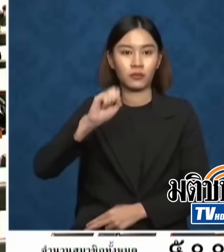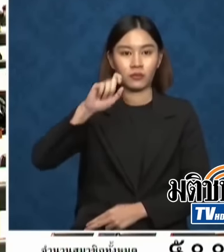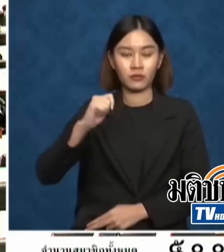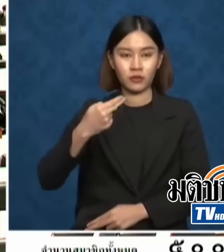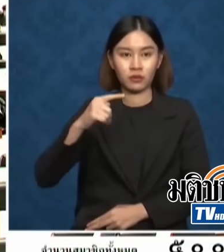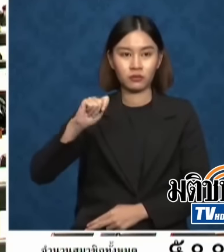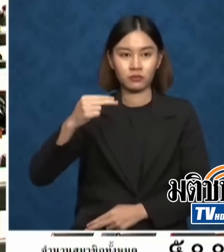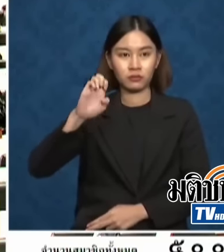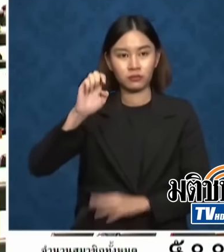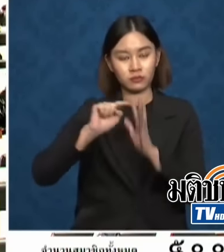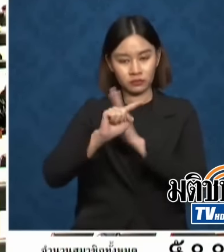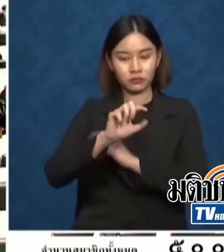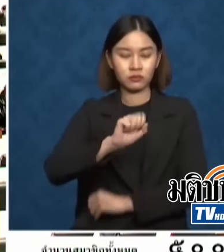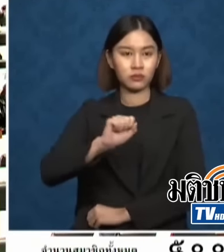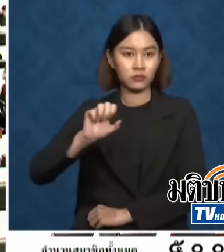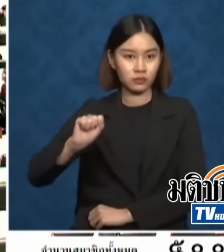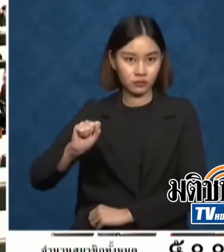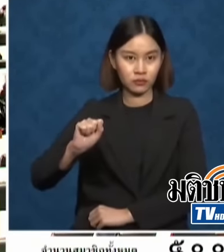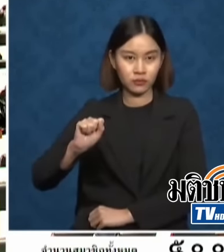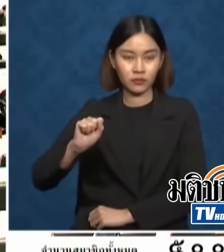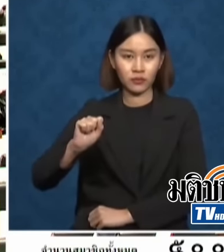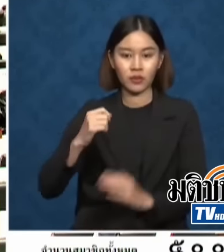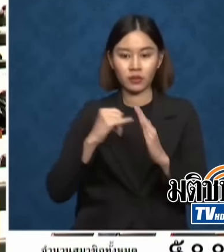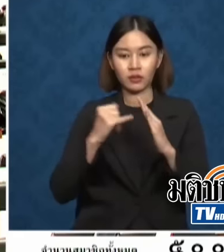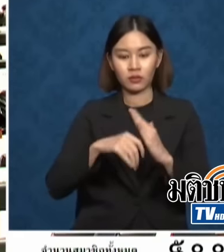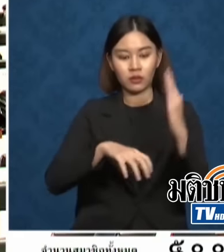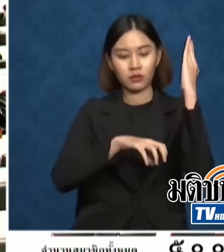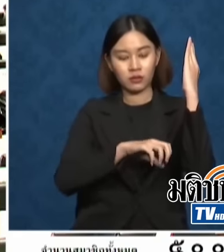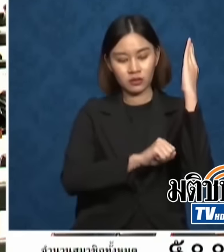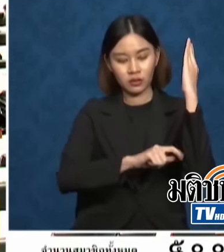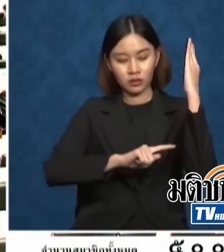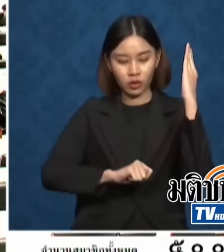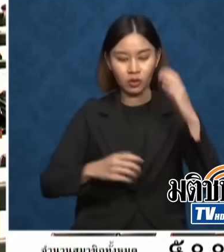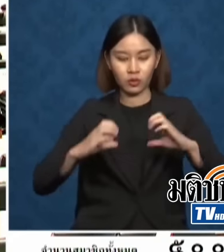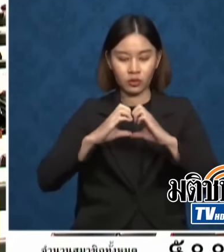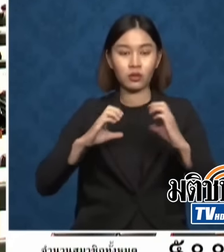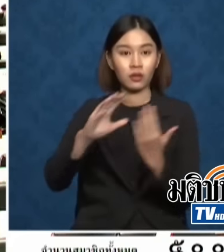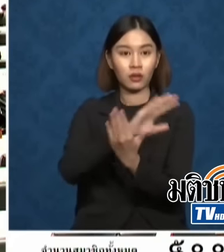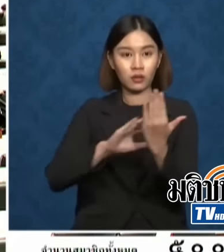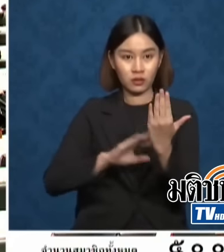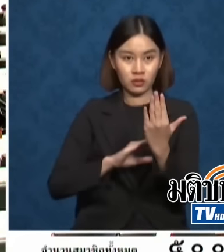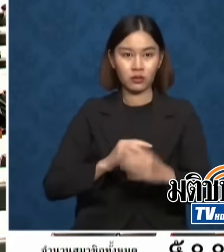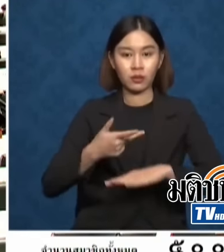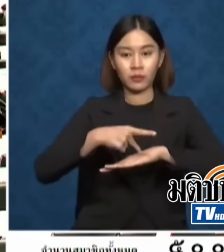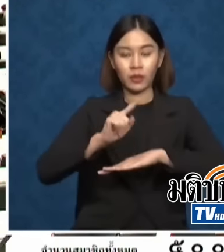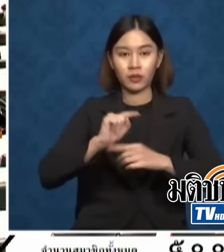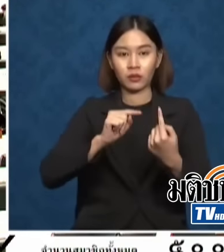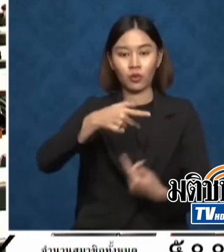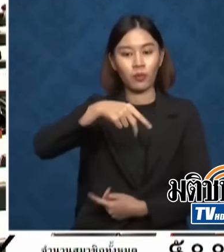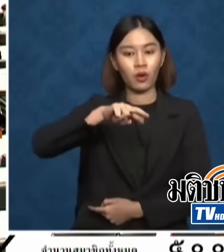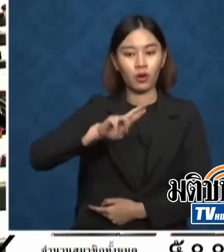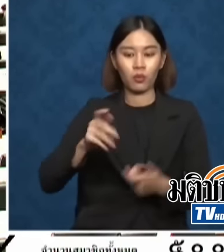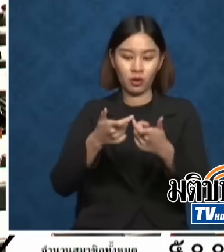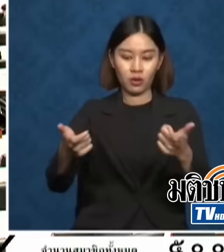ทธิ์ครับสมาชิกสภาผู้แทนราษฎรจังหวัดสตูลพรรคภูมิใจไทยท่านประธานครับร่างพรบฉบับ